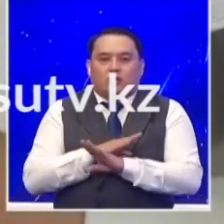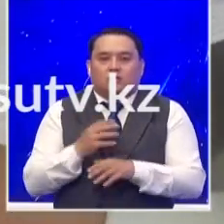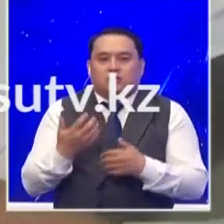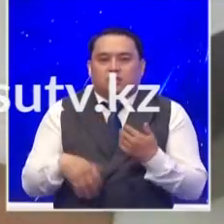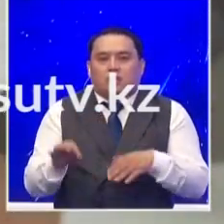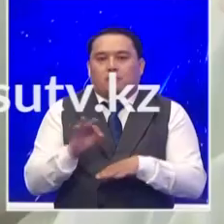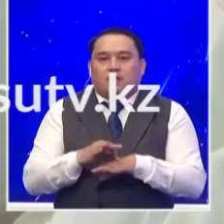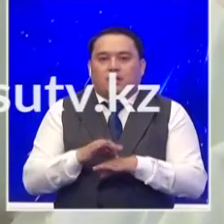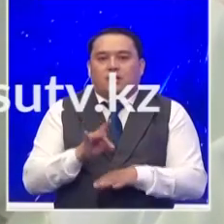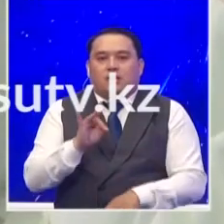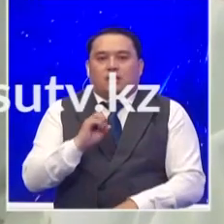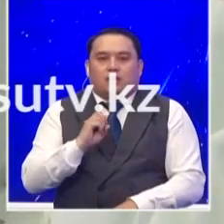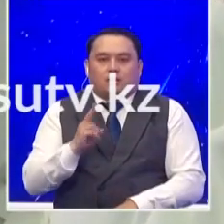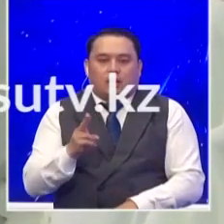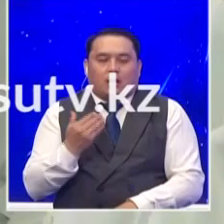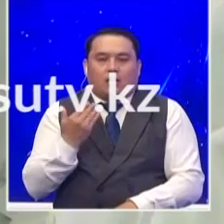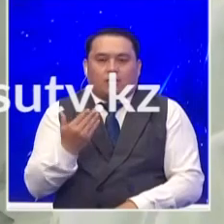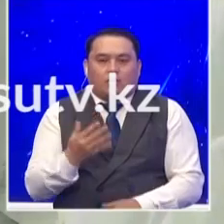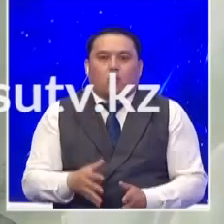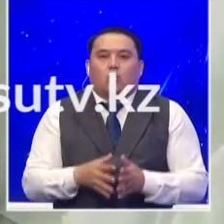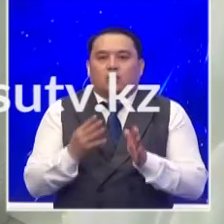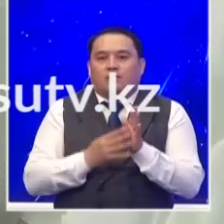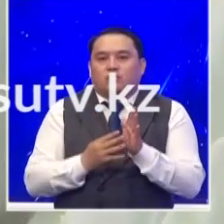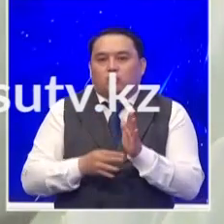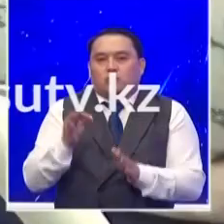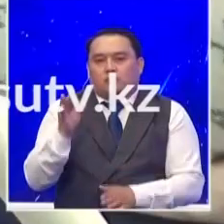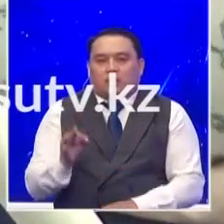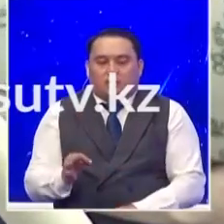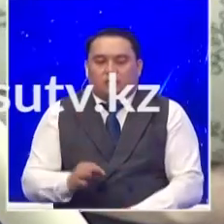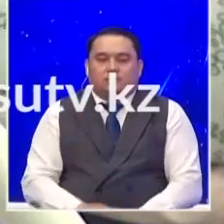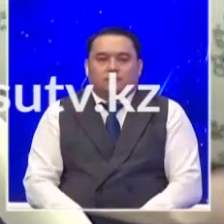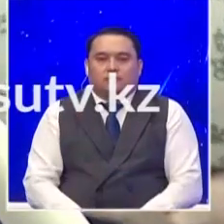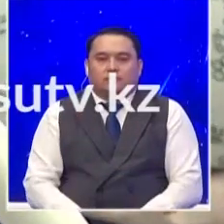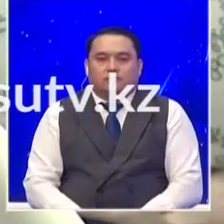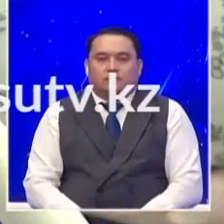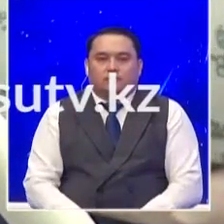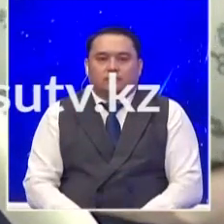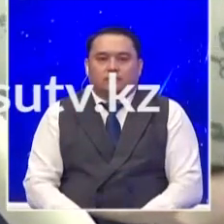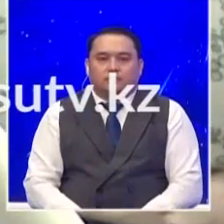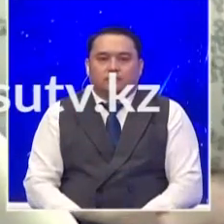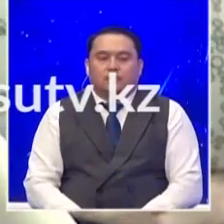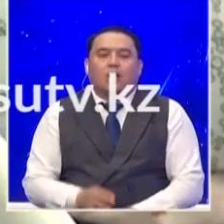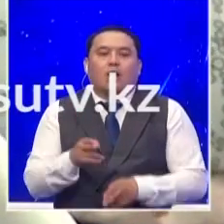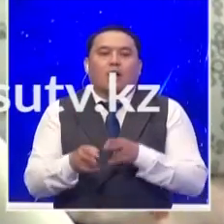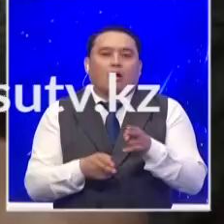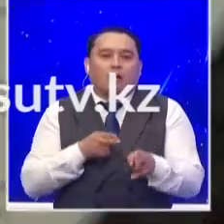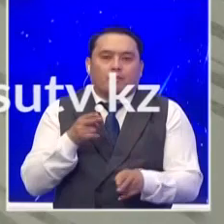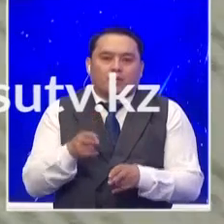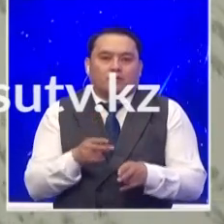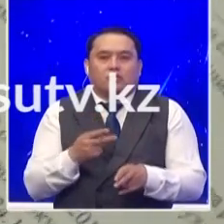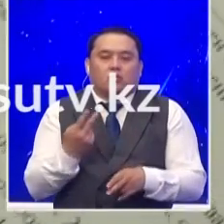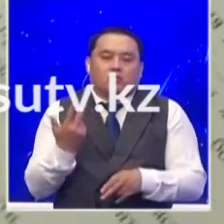среди больных раком. На них приходится более 90% первичных раковых опухолей печени. Операбельные из них